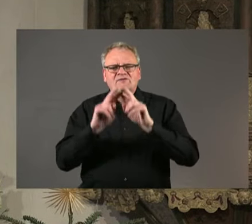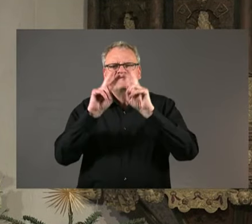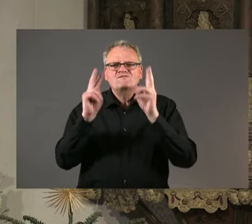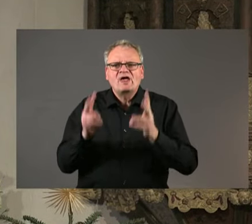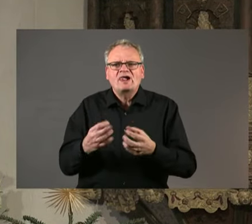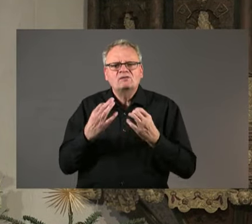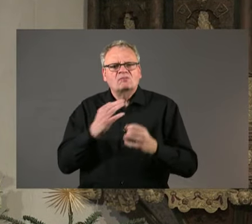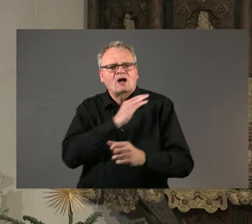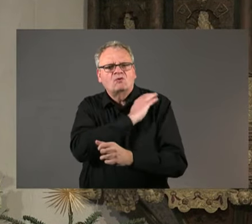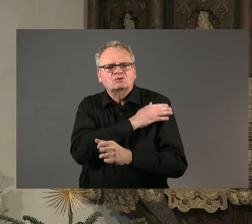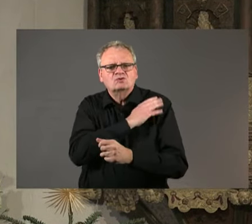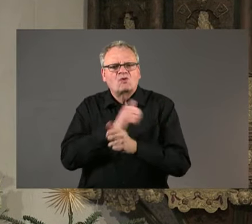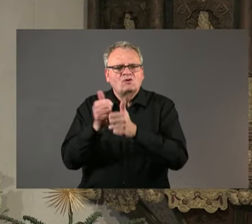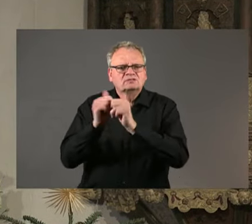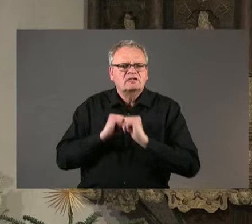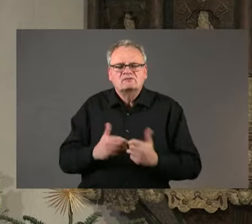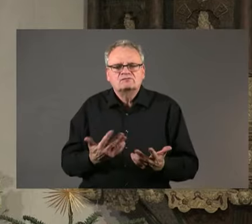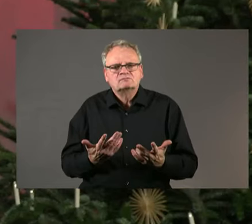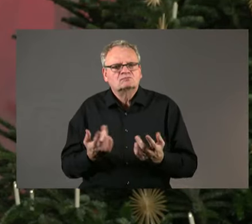Welt?